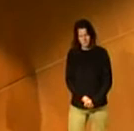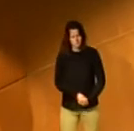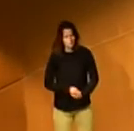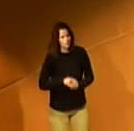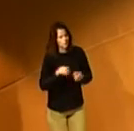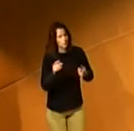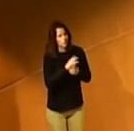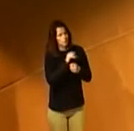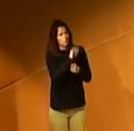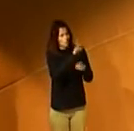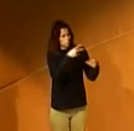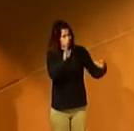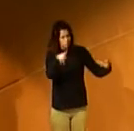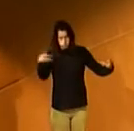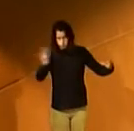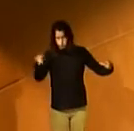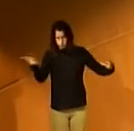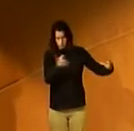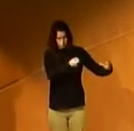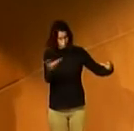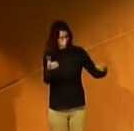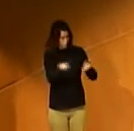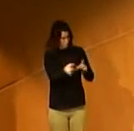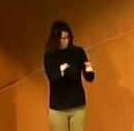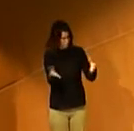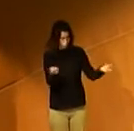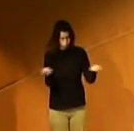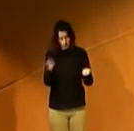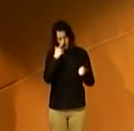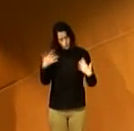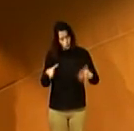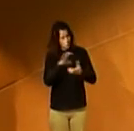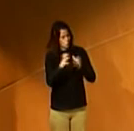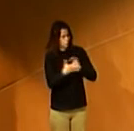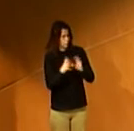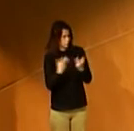3 élèves. Ça se passe pas trop mal, mais en fait, on doit parfois,